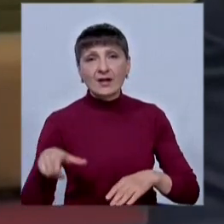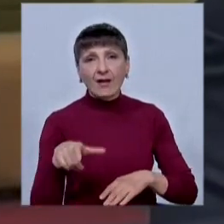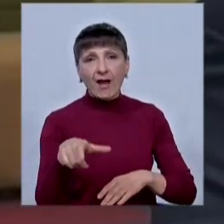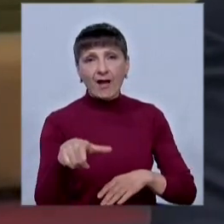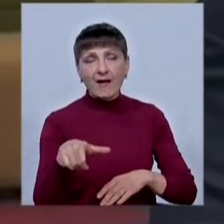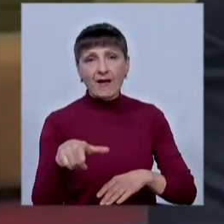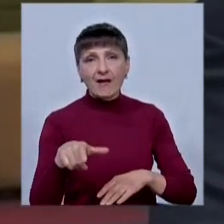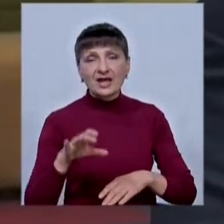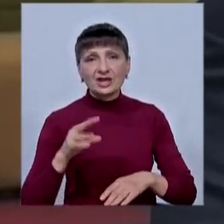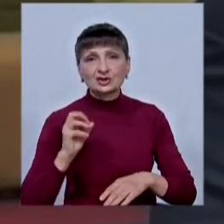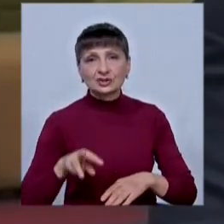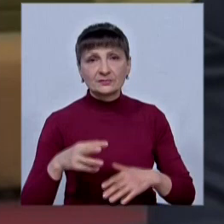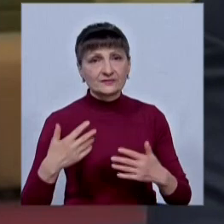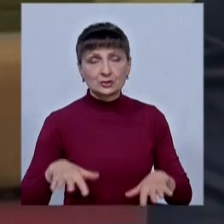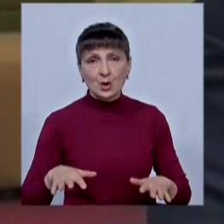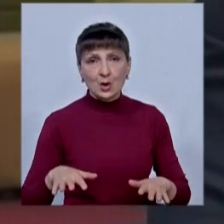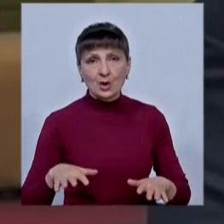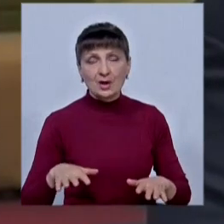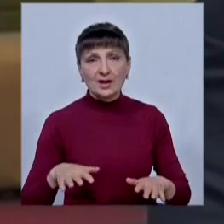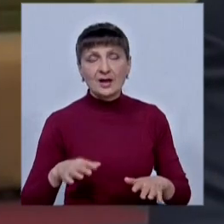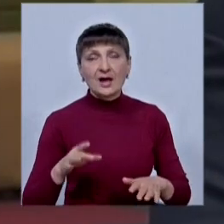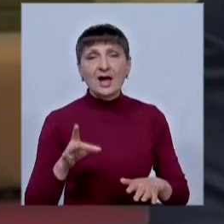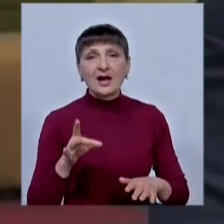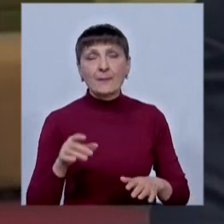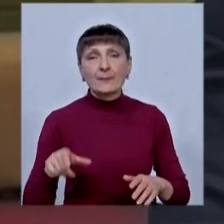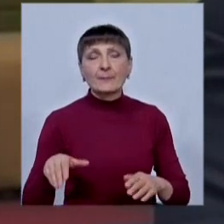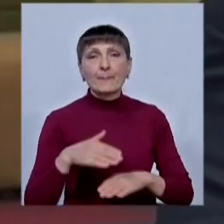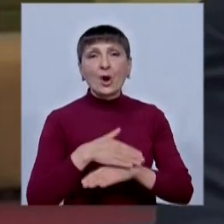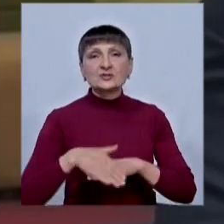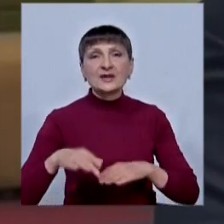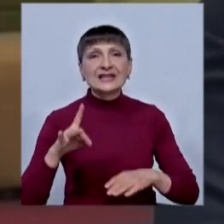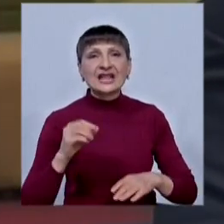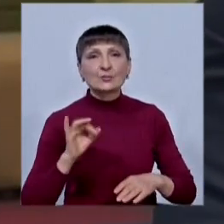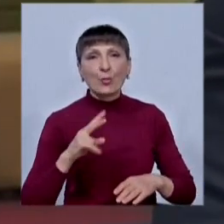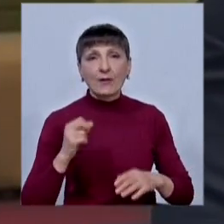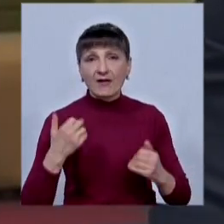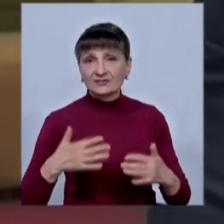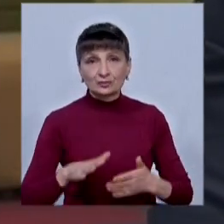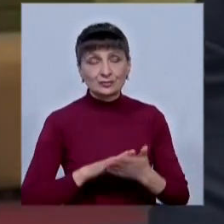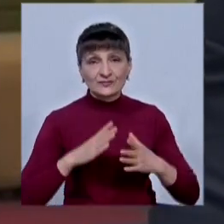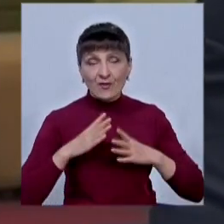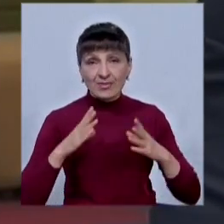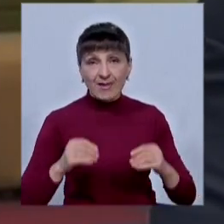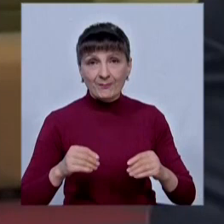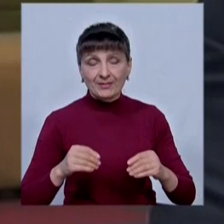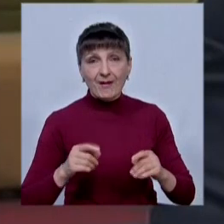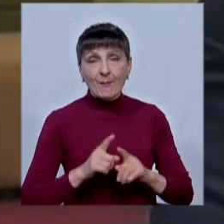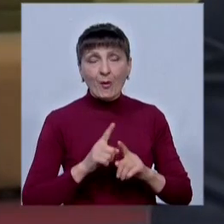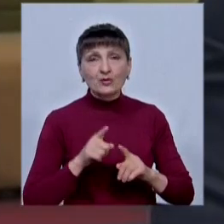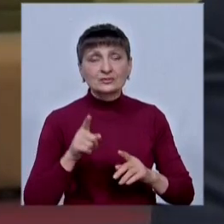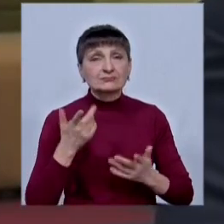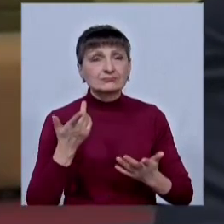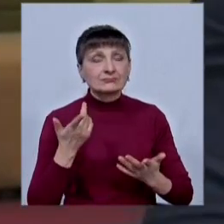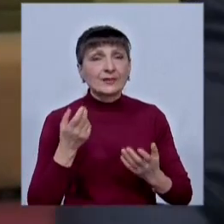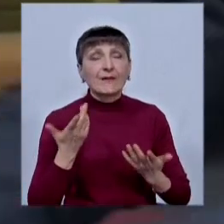да, республика, значит, проспект республики, ничего и не было. Это как на диком-диком западе, как